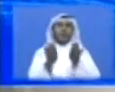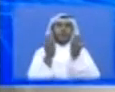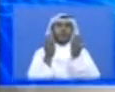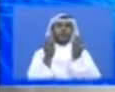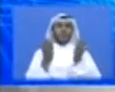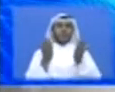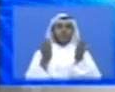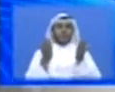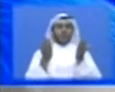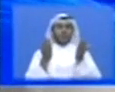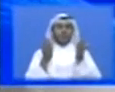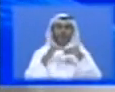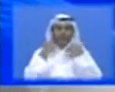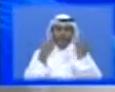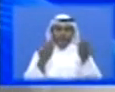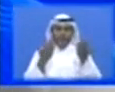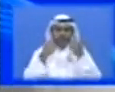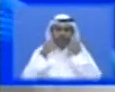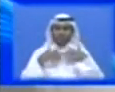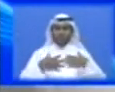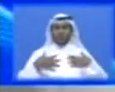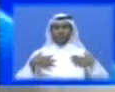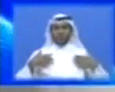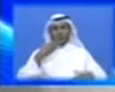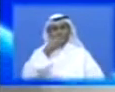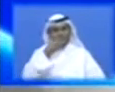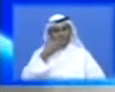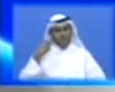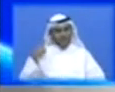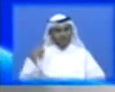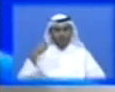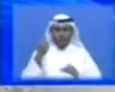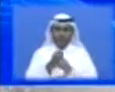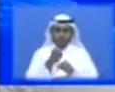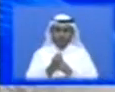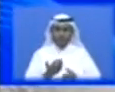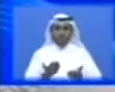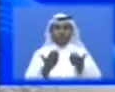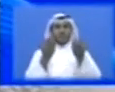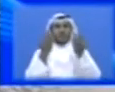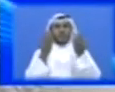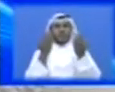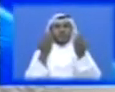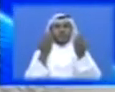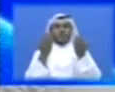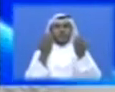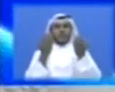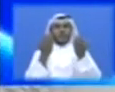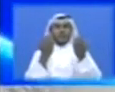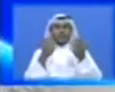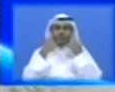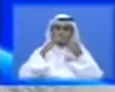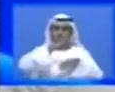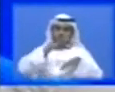هذه المناسبة الكريمة خيرا وبركة، وأن يتقبل الله صيامنا وصالح أعمالنا، ويتم نعمته علينا وعلى